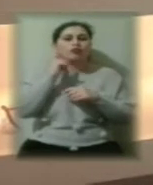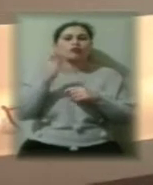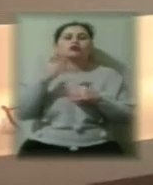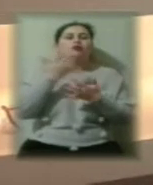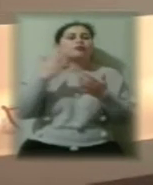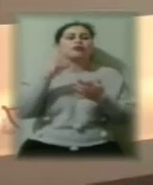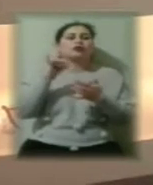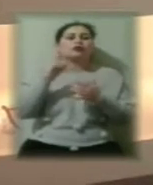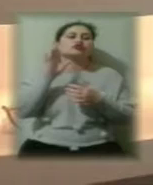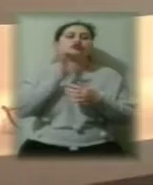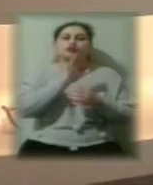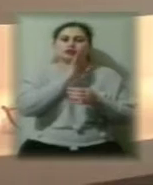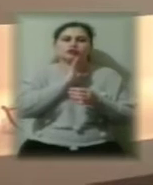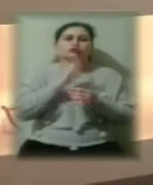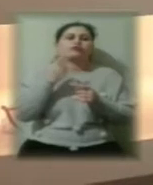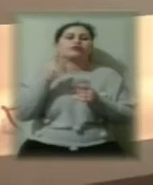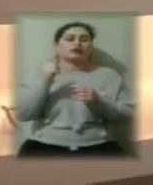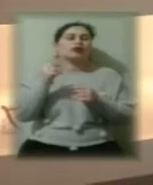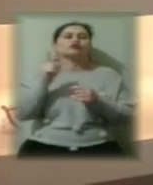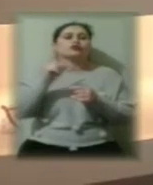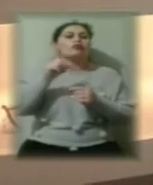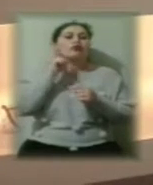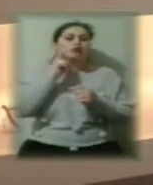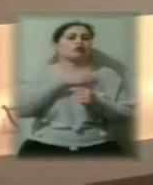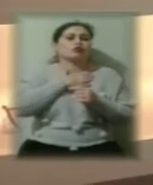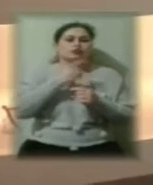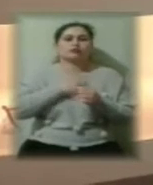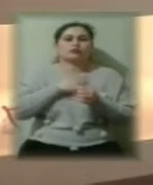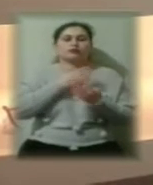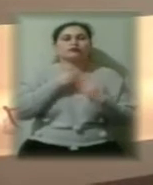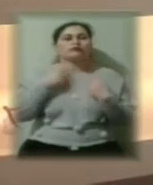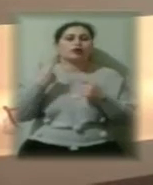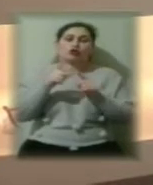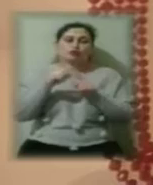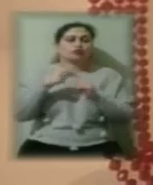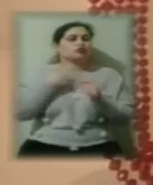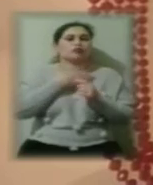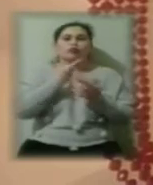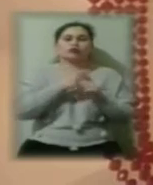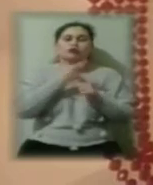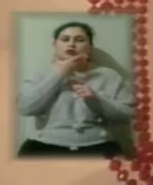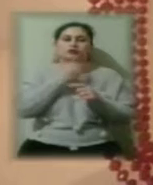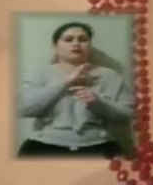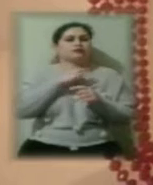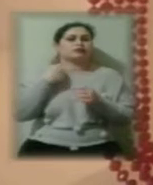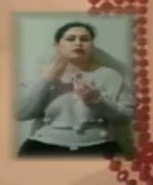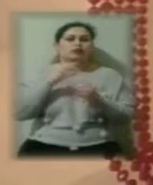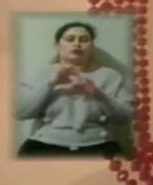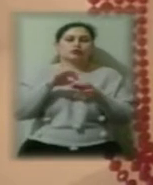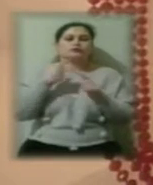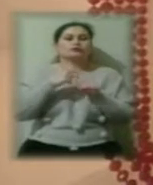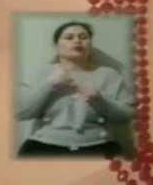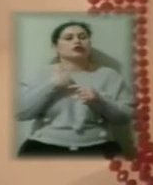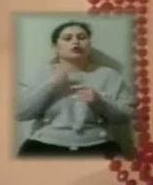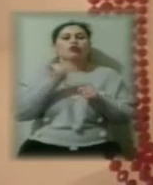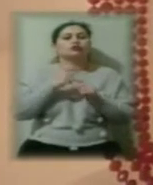жіночі, так що молодь любить прикрашати, я теж люблю носити прикраси жіночі. Мені особливо